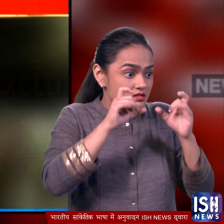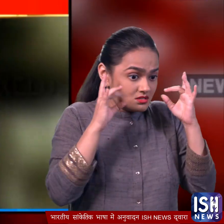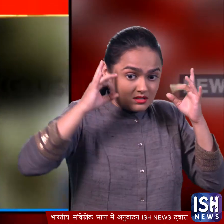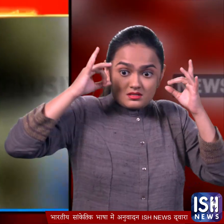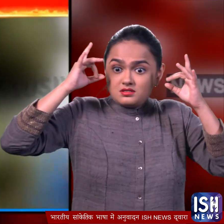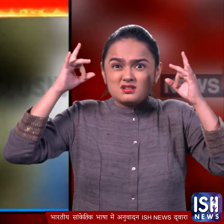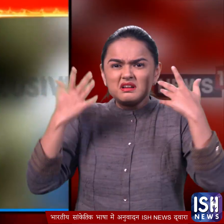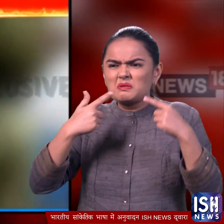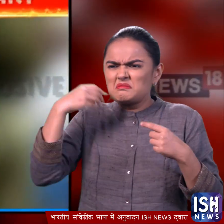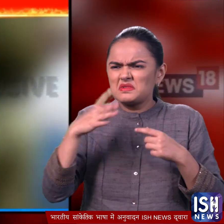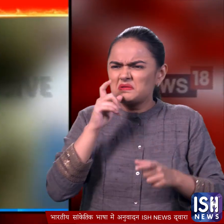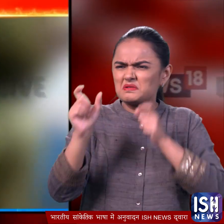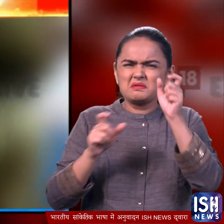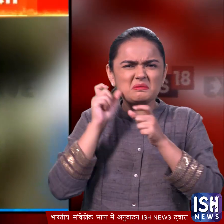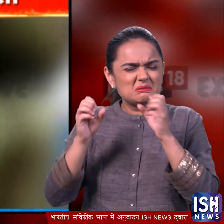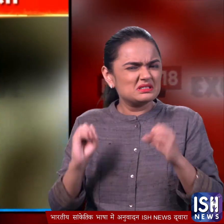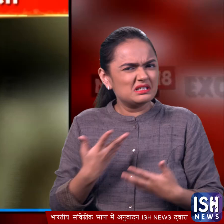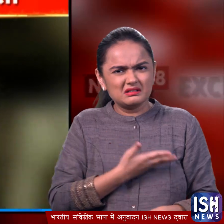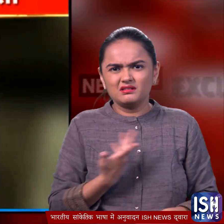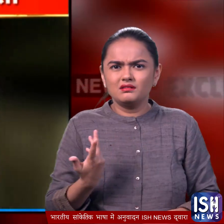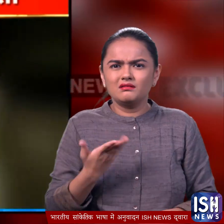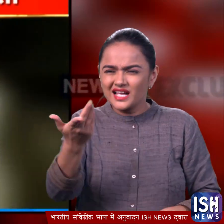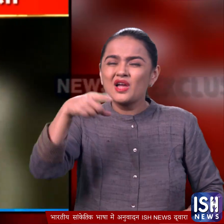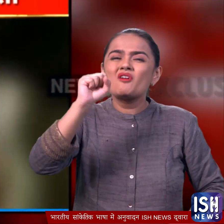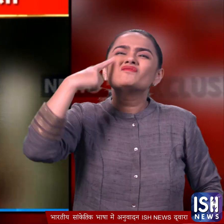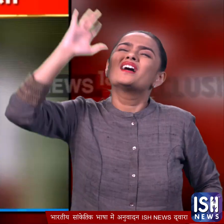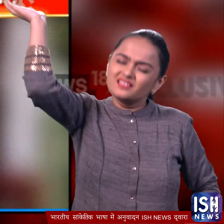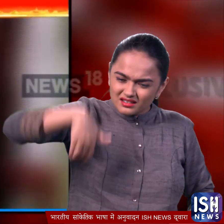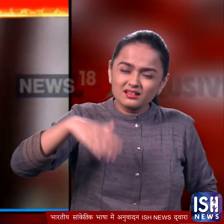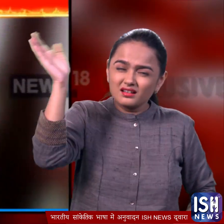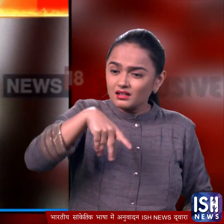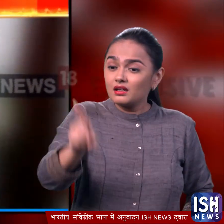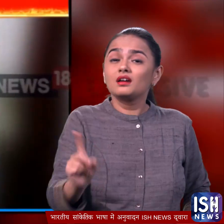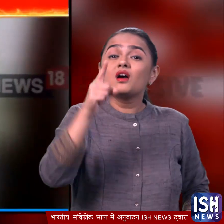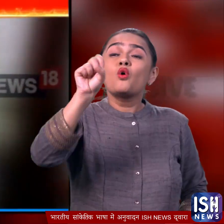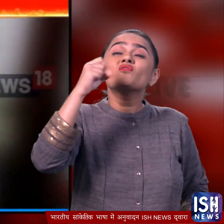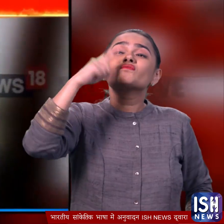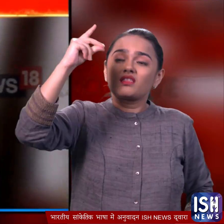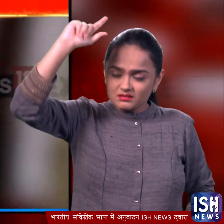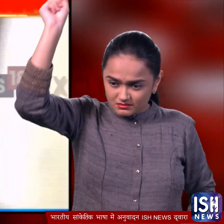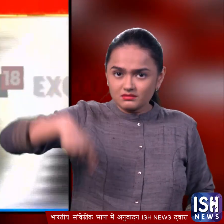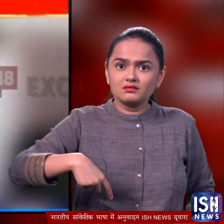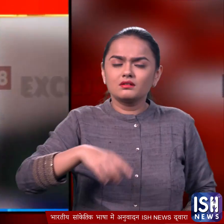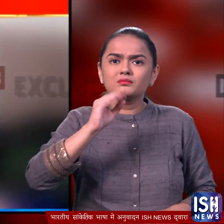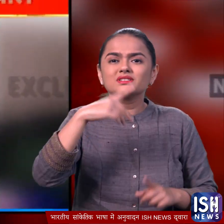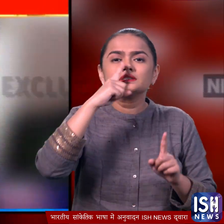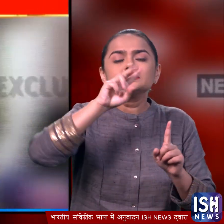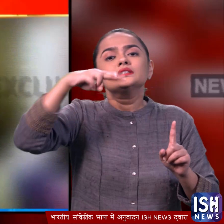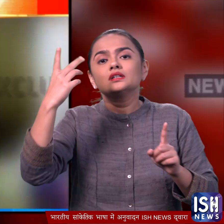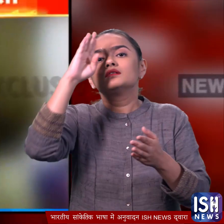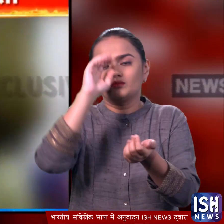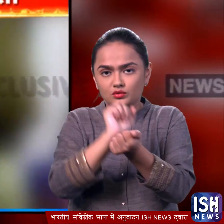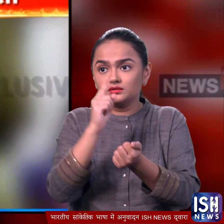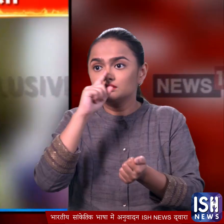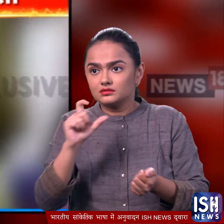एसएचओ इस कदर गुस्से में तमतमा गया कि उसने अपशब्दों का इस्तेमाल करना भी शुरू कर दिया। कोई बाप के बुलाओ ना, तुम अपना बाप को बुलाओ। इस बीच कोई